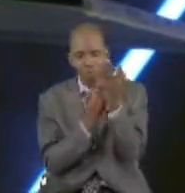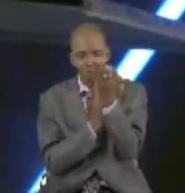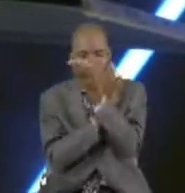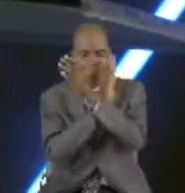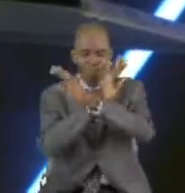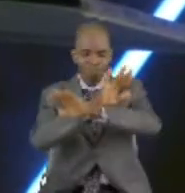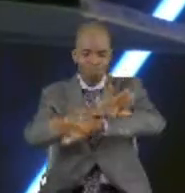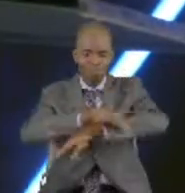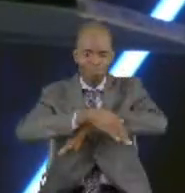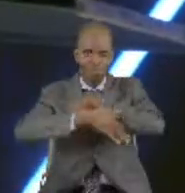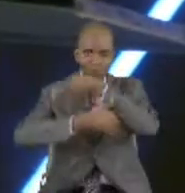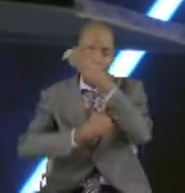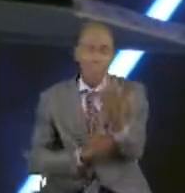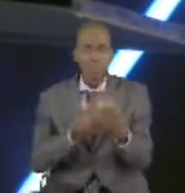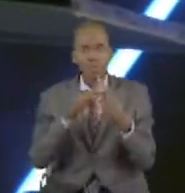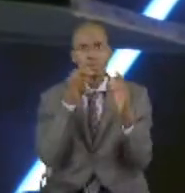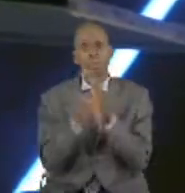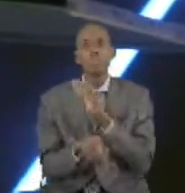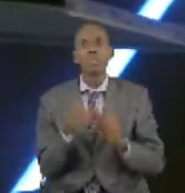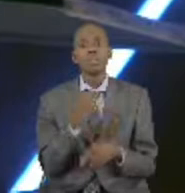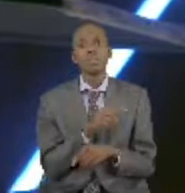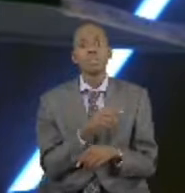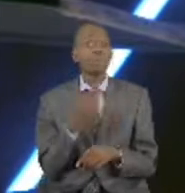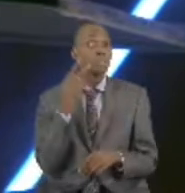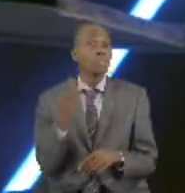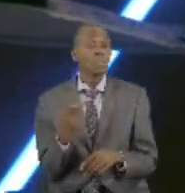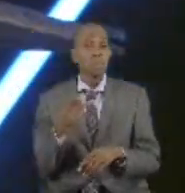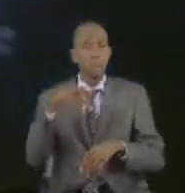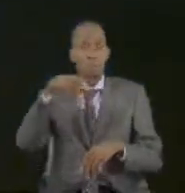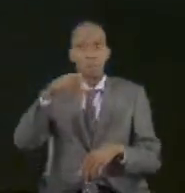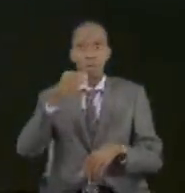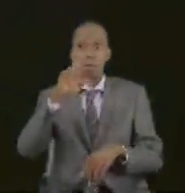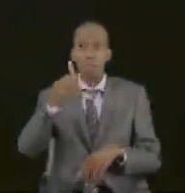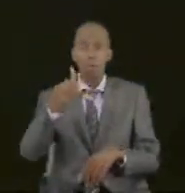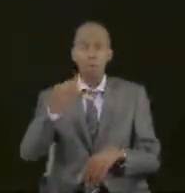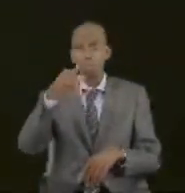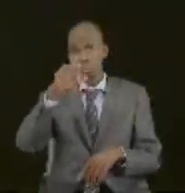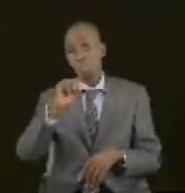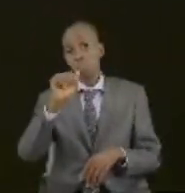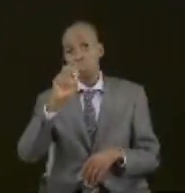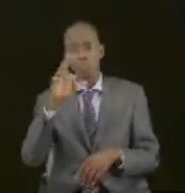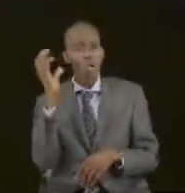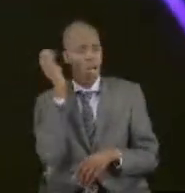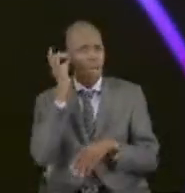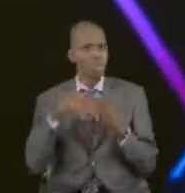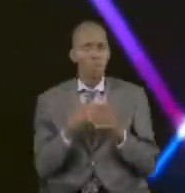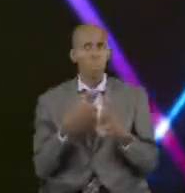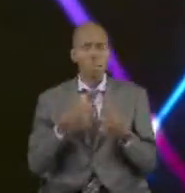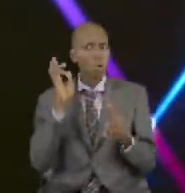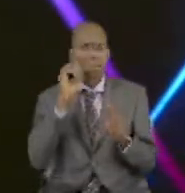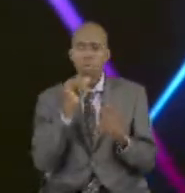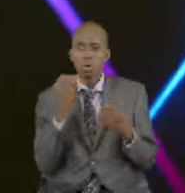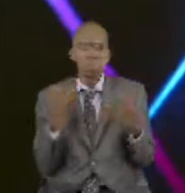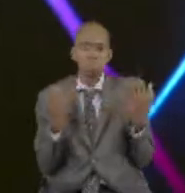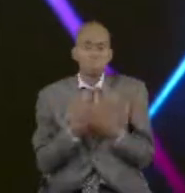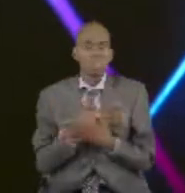bien que la percussion a surgi jusqu'à ce niveau il n'avait pas peur pour dire à regarder que les gens faire envoyer ce